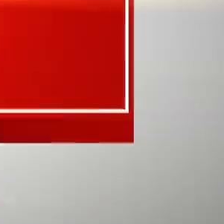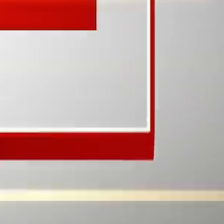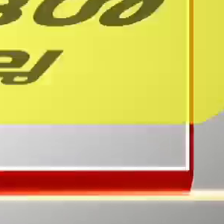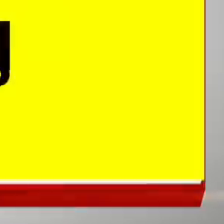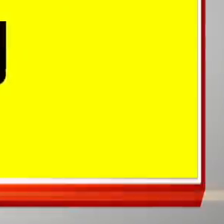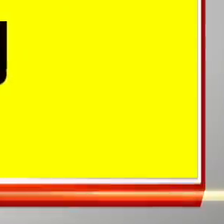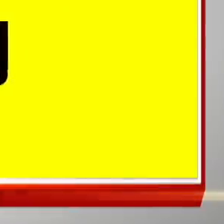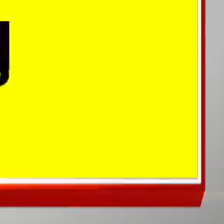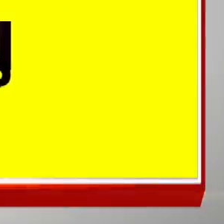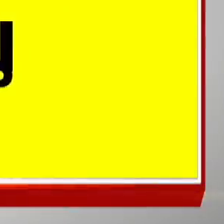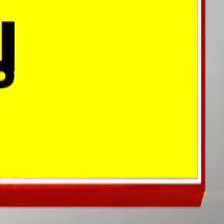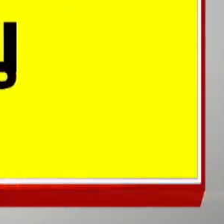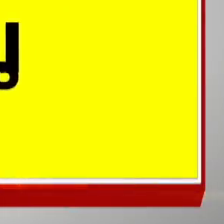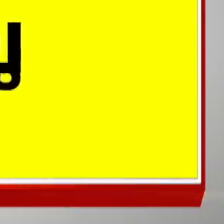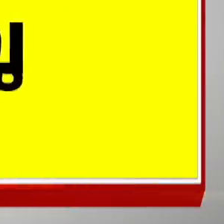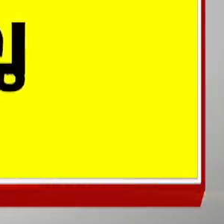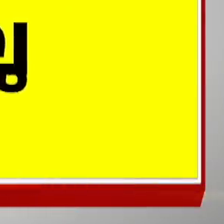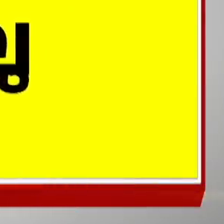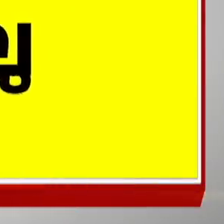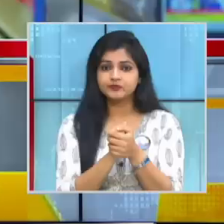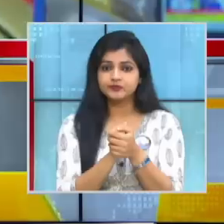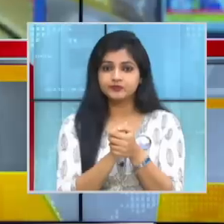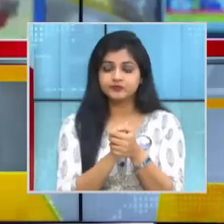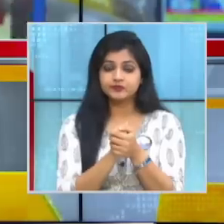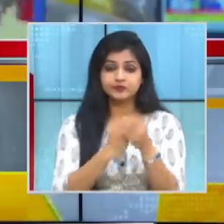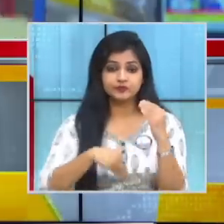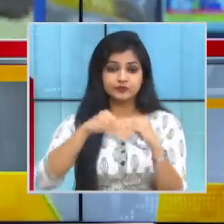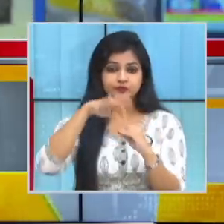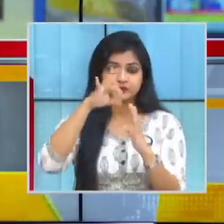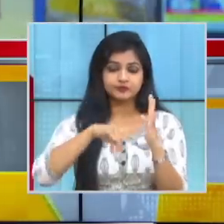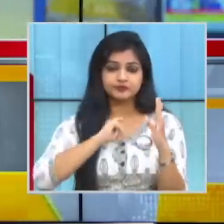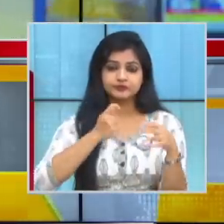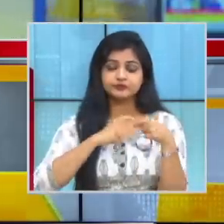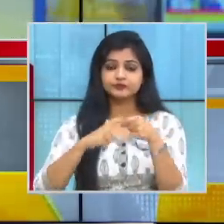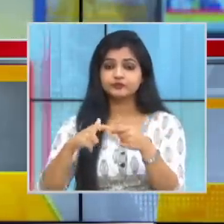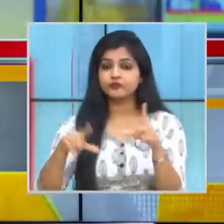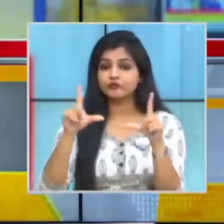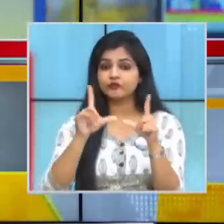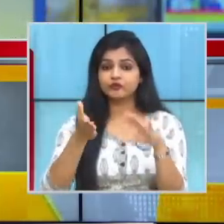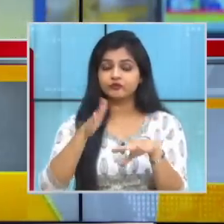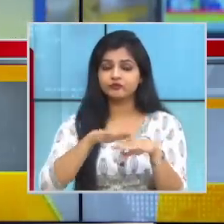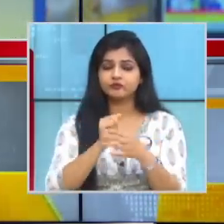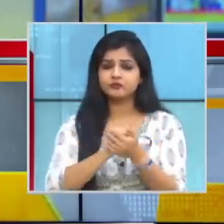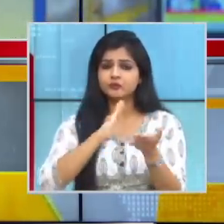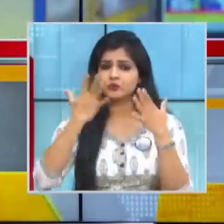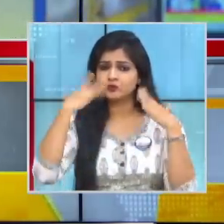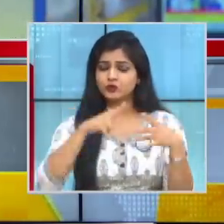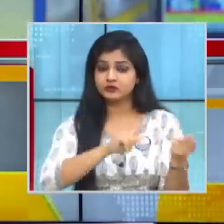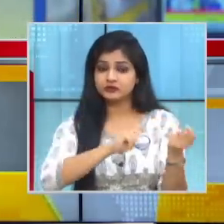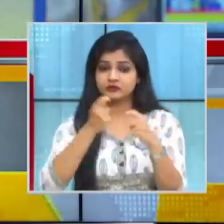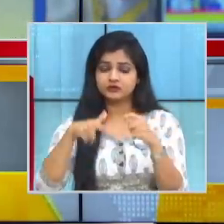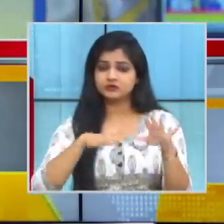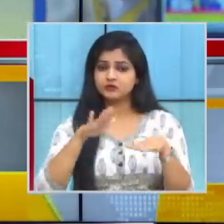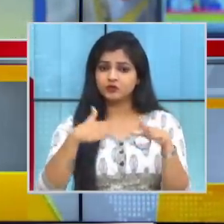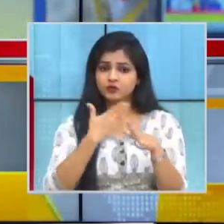കുറച്ച് ടാസ്ക്കാണ് അത്. സുർജിത്ത് അയ്യപ്പത്ത് ചേരുന്നുണ്ട് വിവരങ്ങളുമായി വയനാട്ടിൽ നിന്ന്. സുർജിത്ത്, ഈ മൃതദേഹങ്ങൾ മാറ്റാനുള്ള